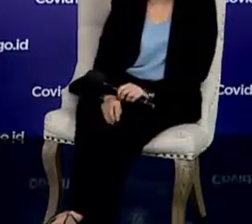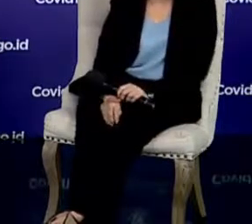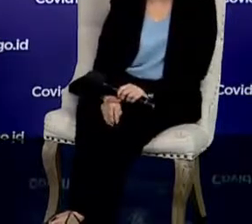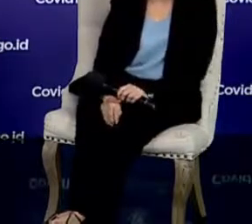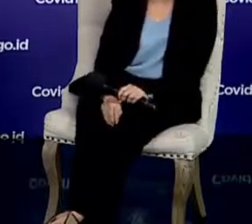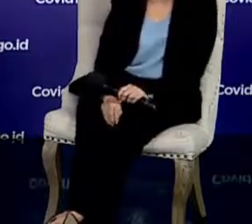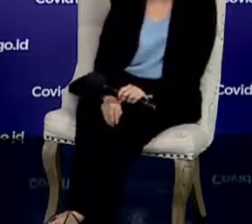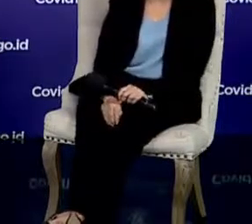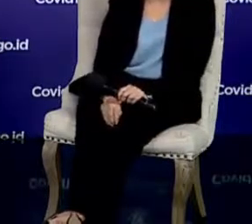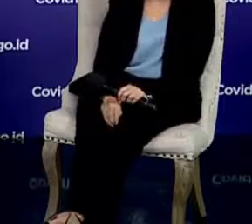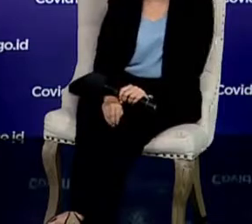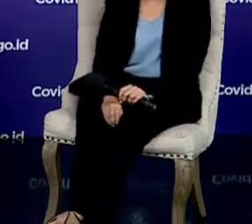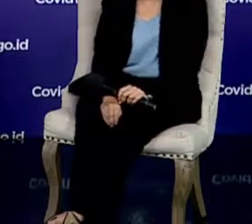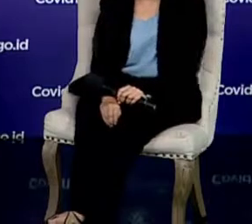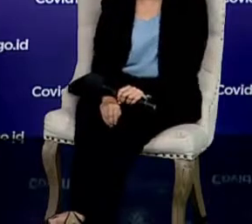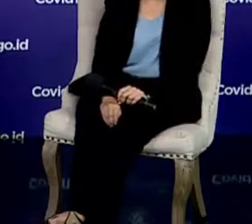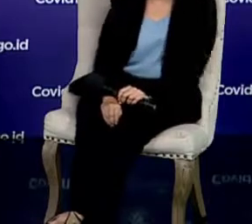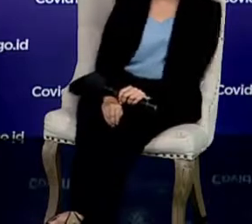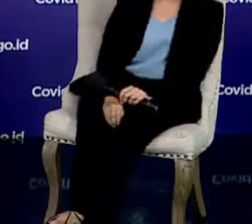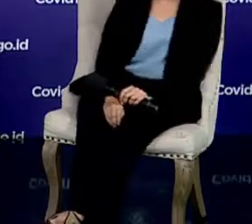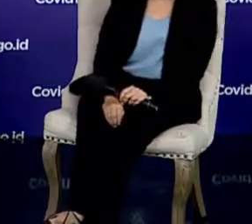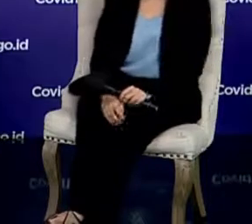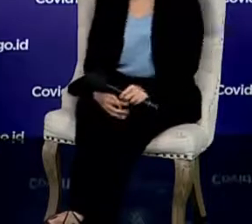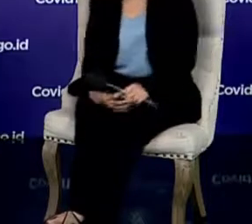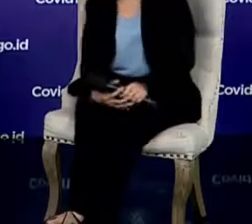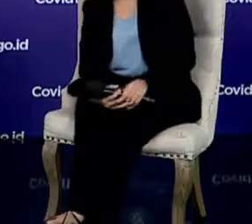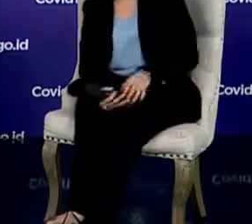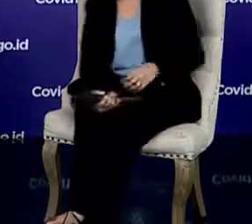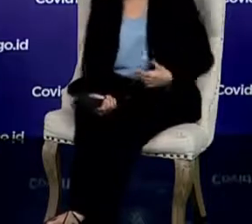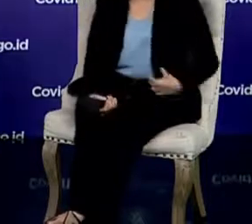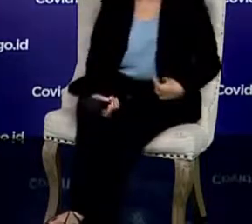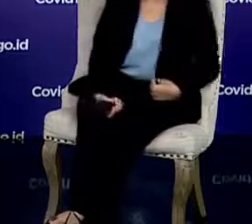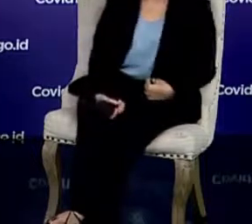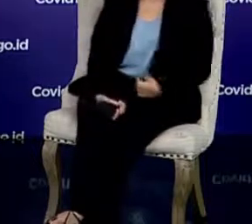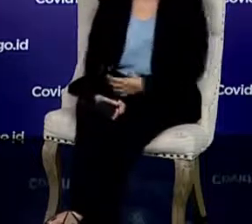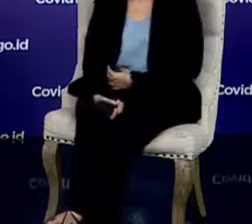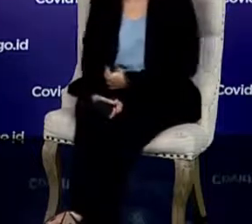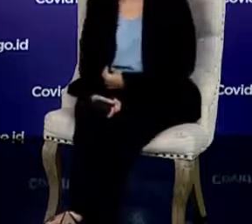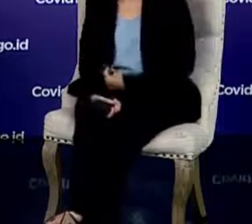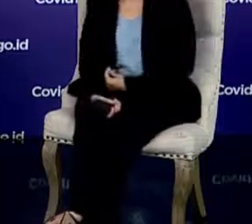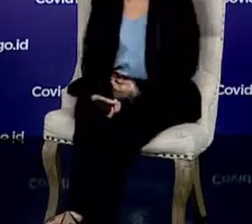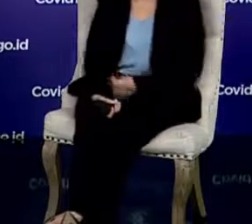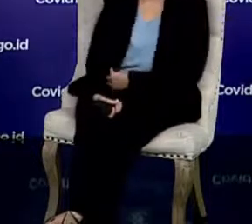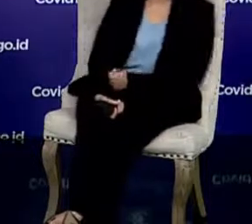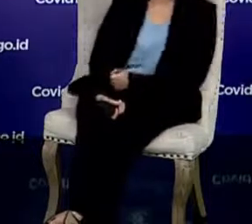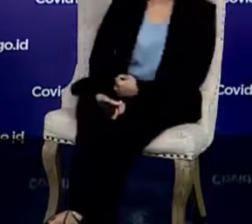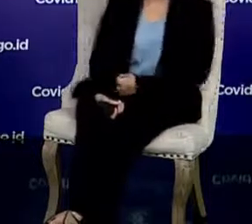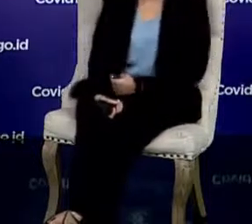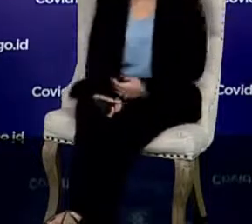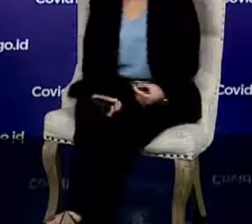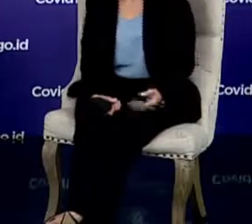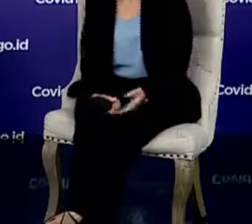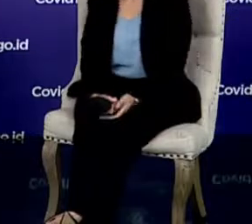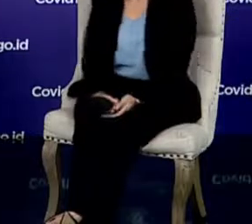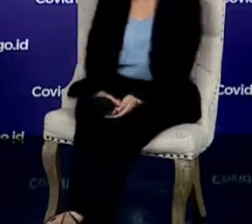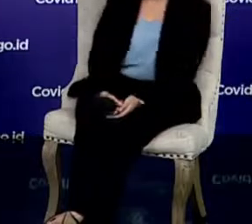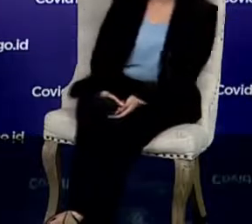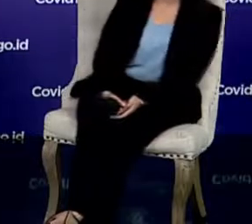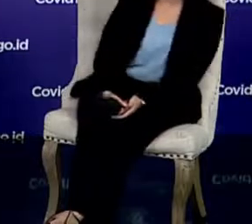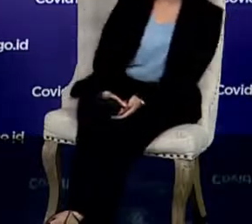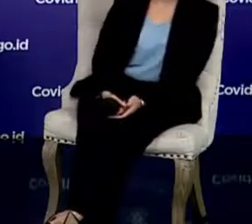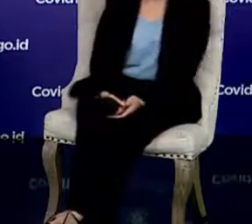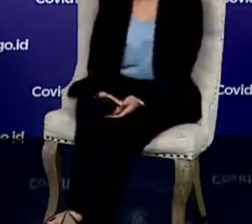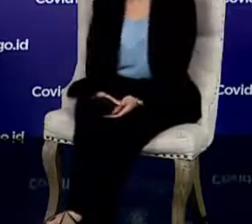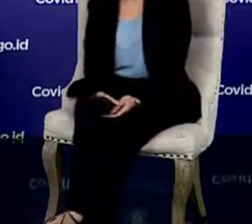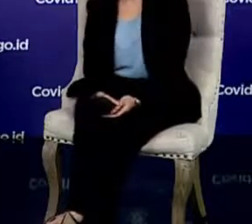Haruskah kita beranjak ke kota yang penuh dengan